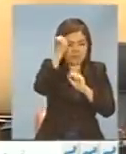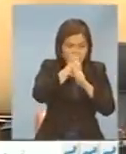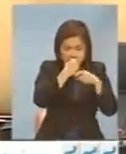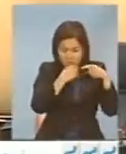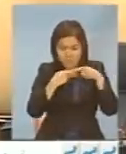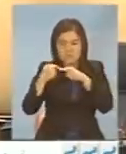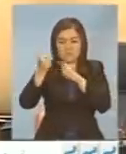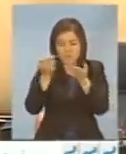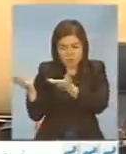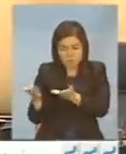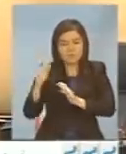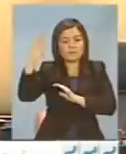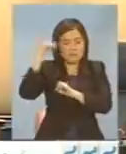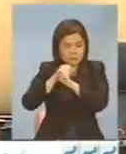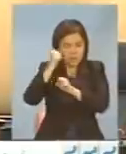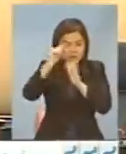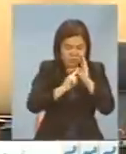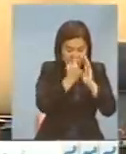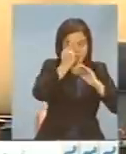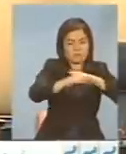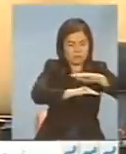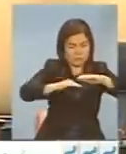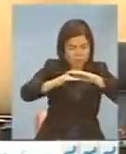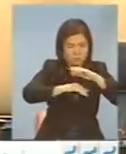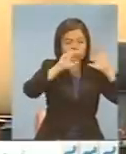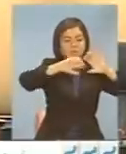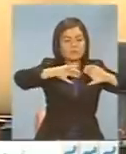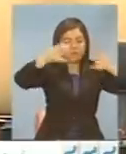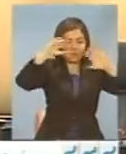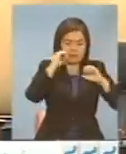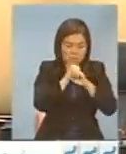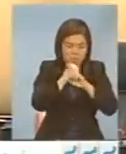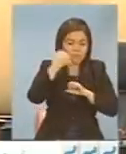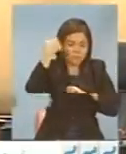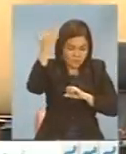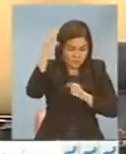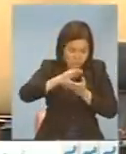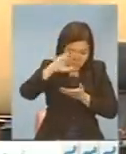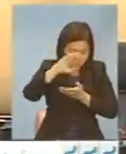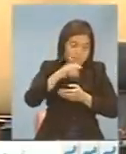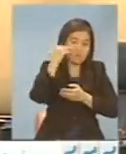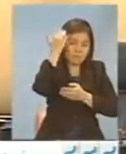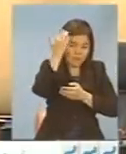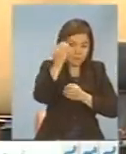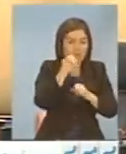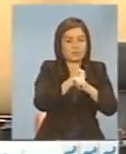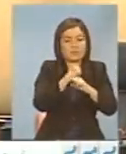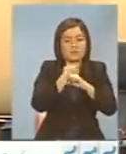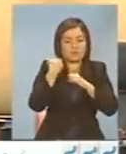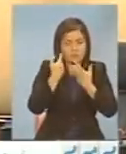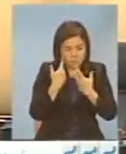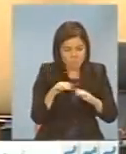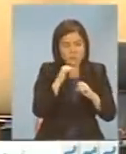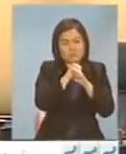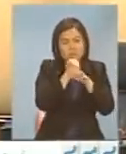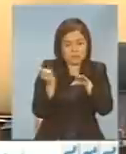ถหาคนมาร่วมทุนได้แต่ว่าตัวแรกเนี่ยขอให้รัฐบาลแสดงความมั่นใจแล้วก็ลงทุนในเบื้องต้นนะครับพ